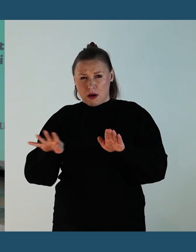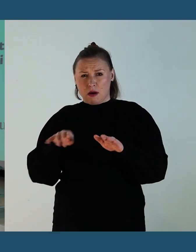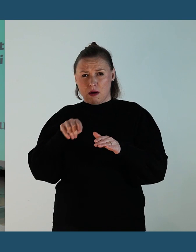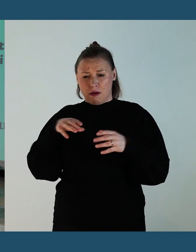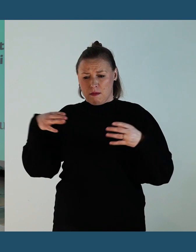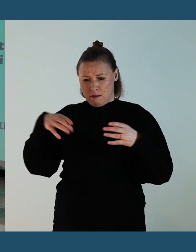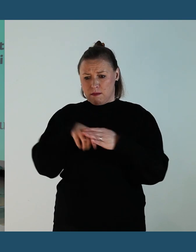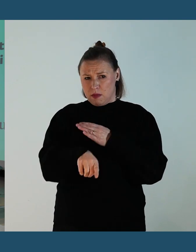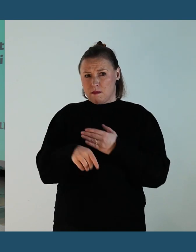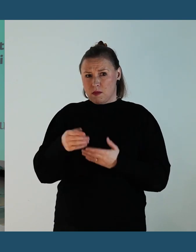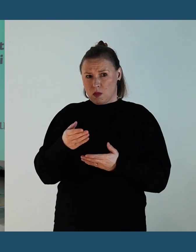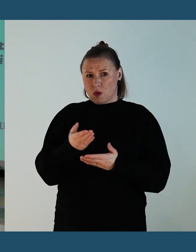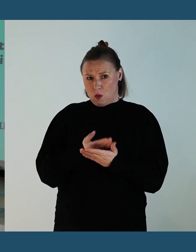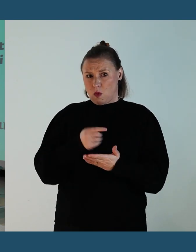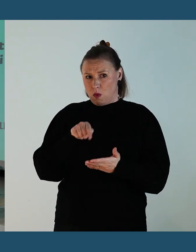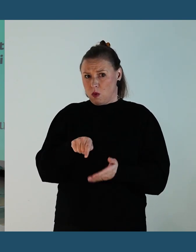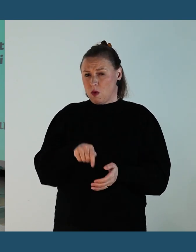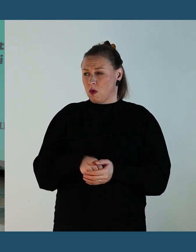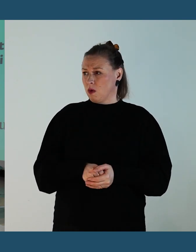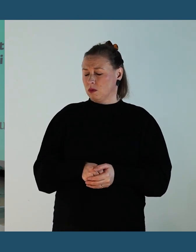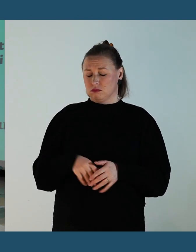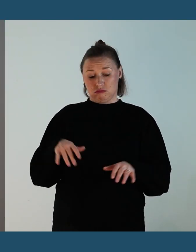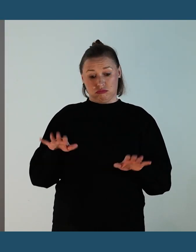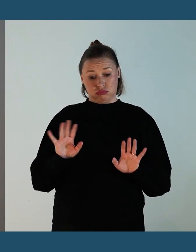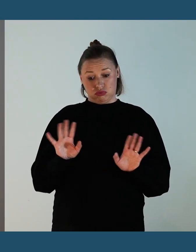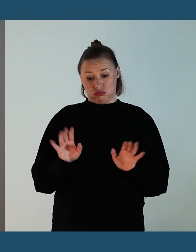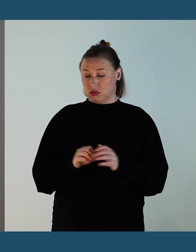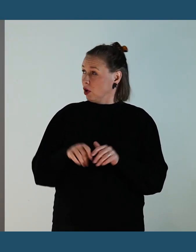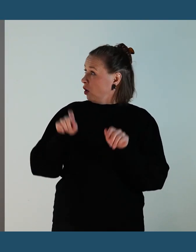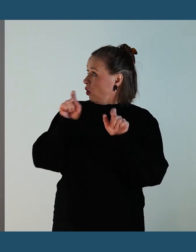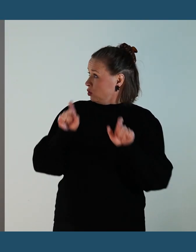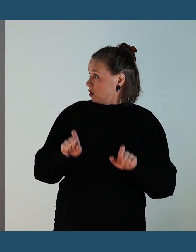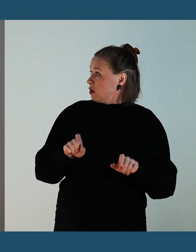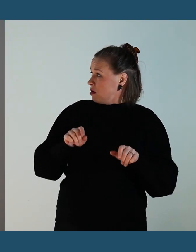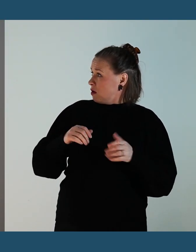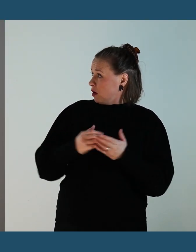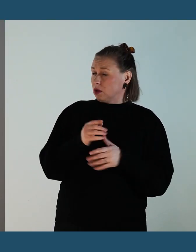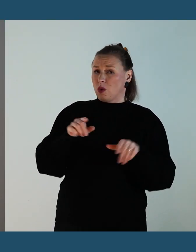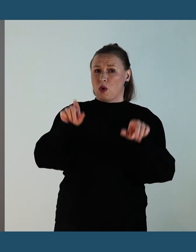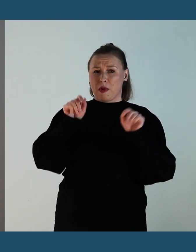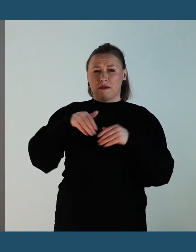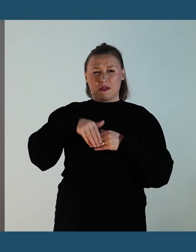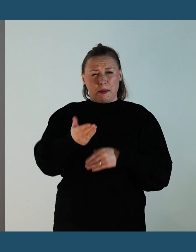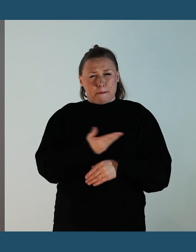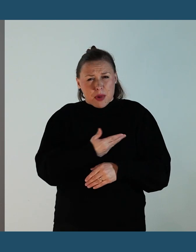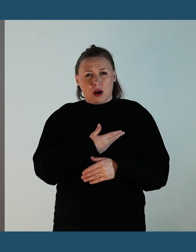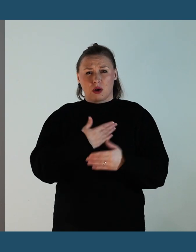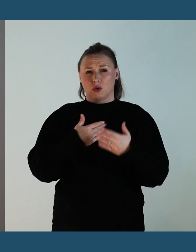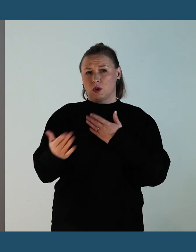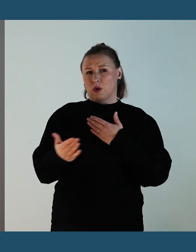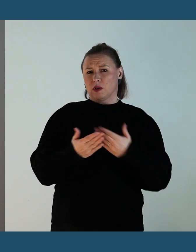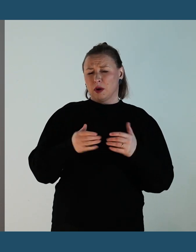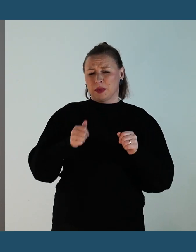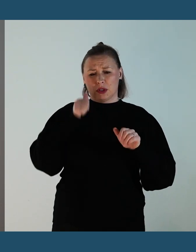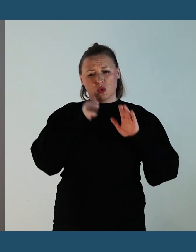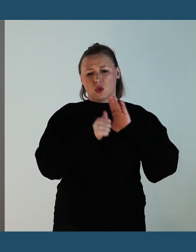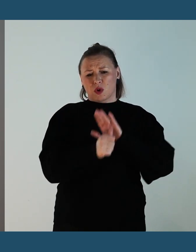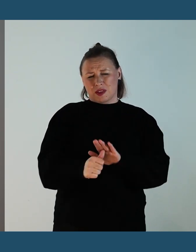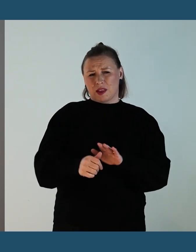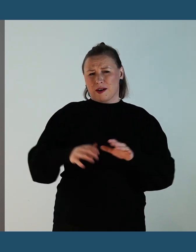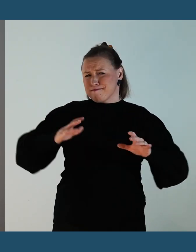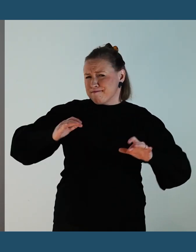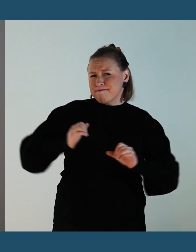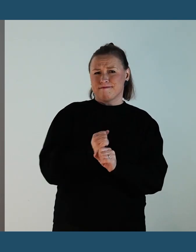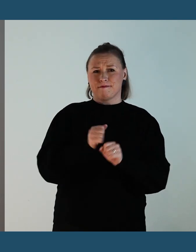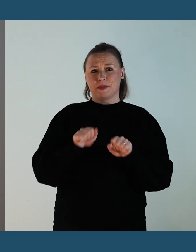Ja musta nämä otsikot kertoo siitä, että meillä on ihan älyttömän paljon työtä vielä tehtävänä syrjinnän kitkemiseksi. Ja